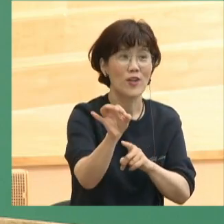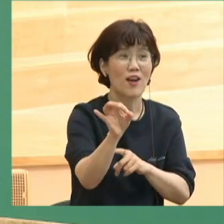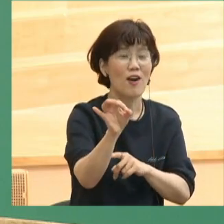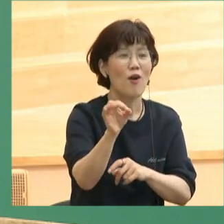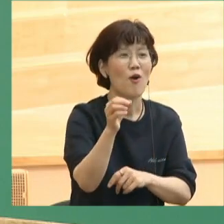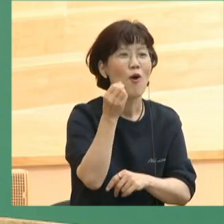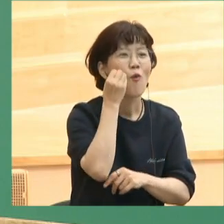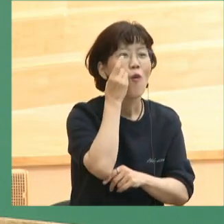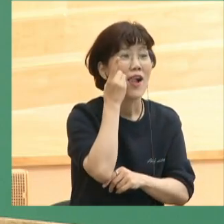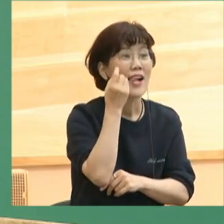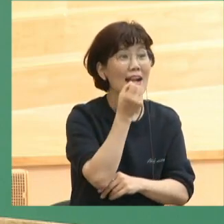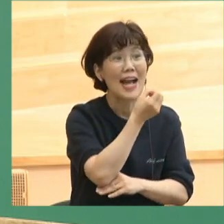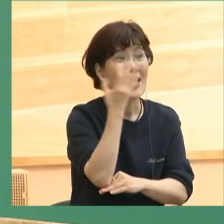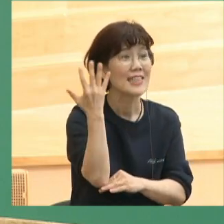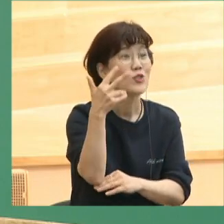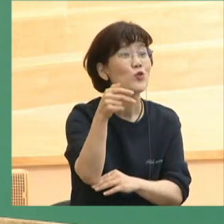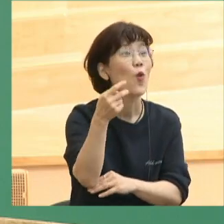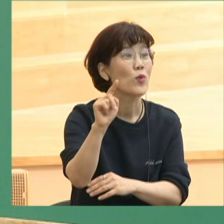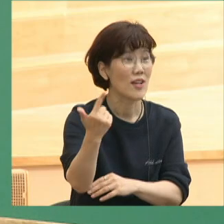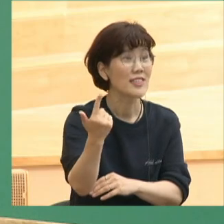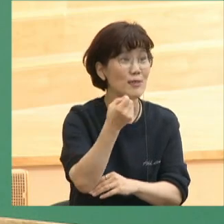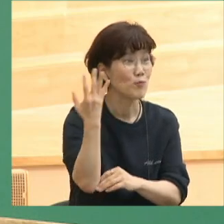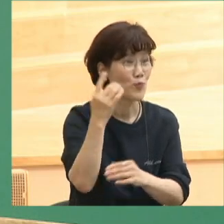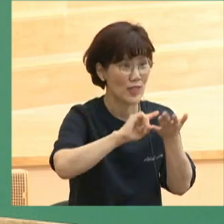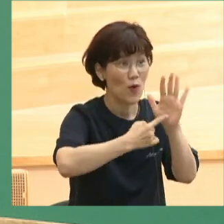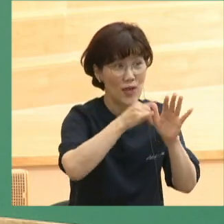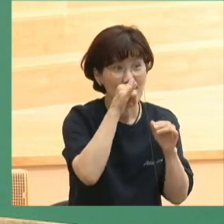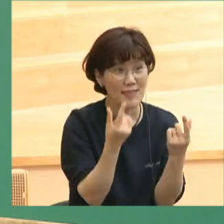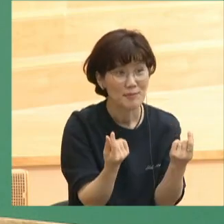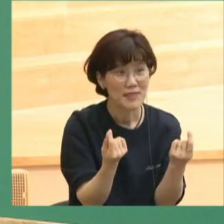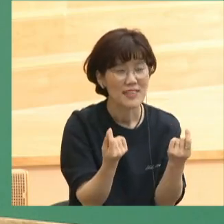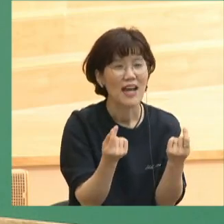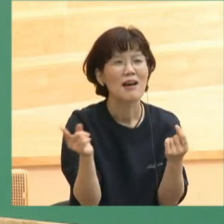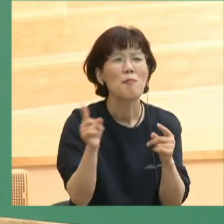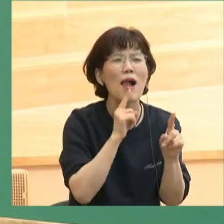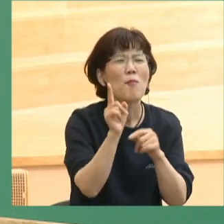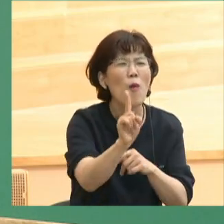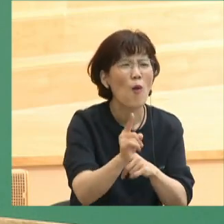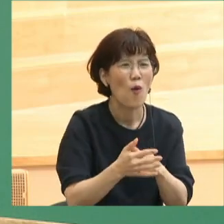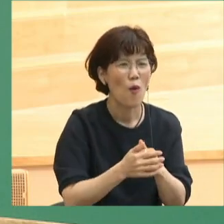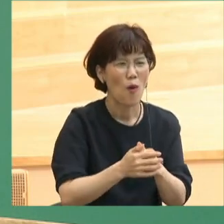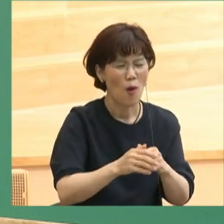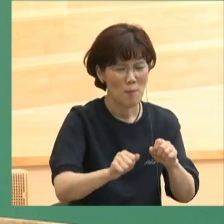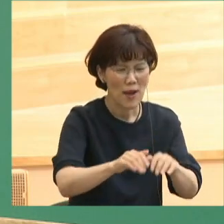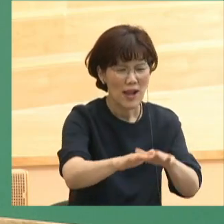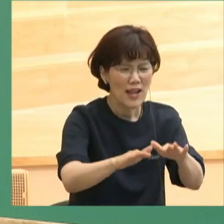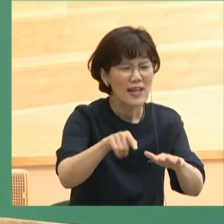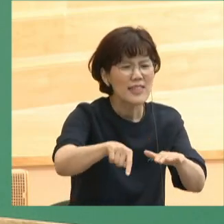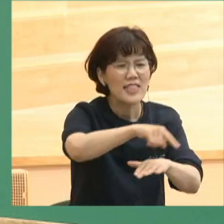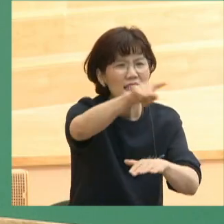인터뷰 기사가 실렸는데 뭐라고 말했냐면 우리가 발을 딛고 사는 인류의 문화와 문명이